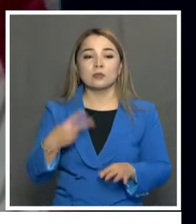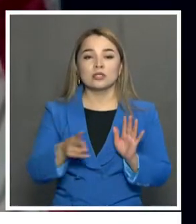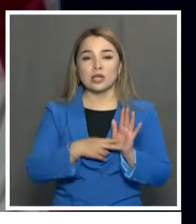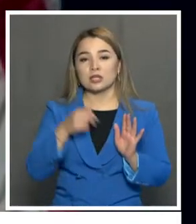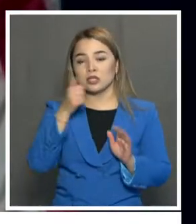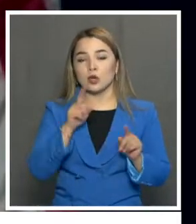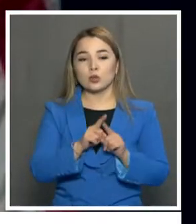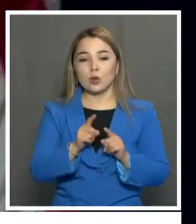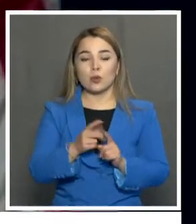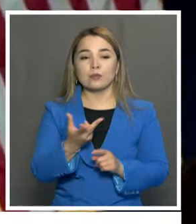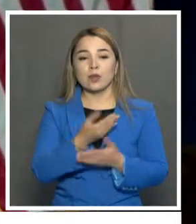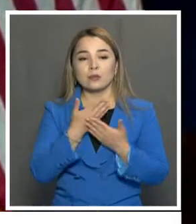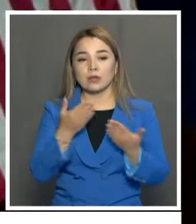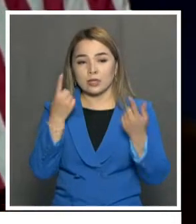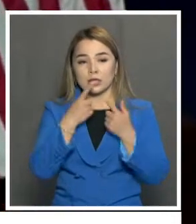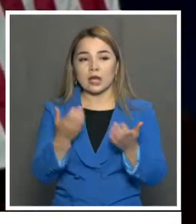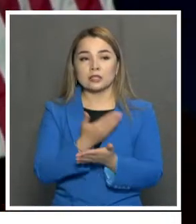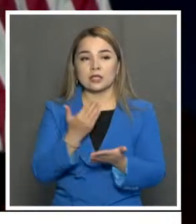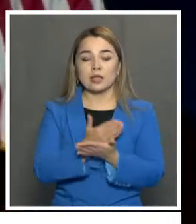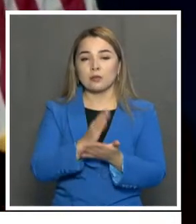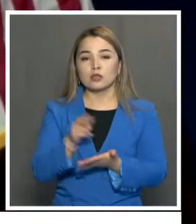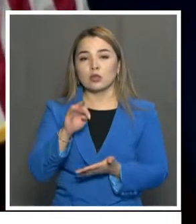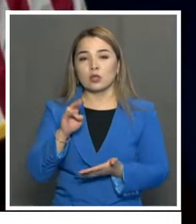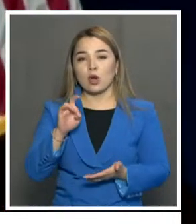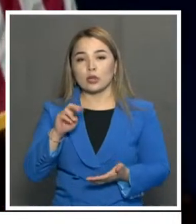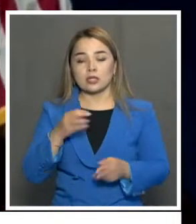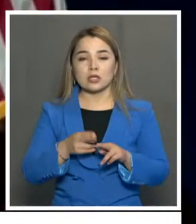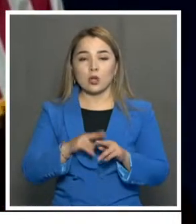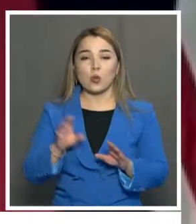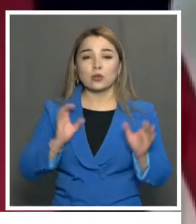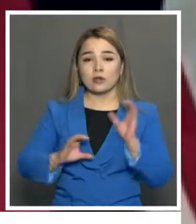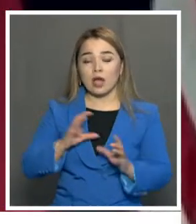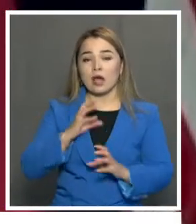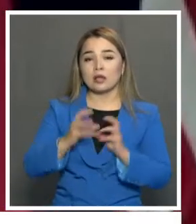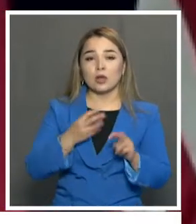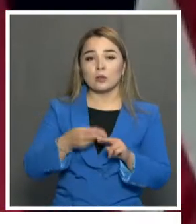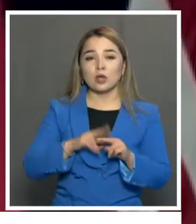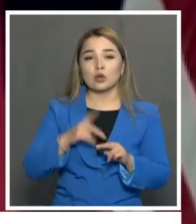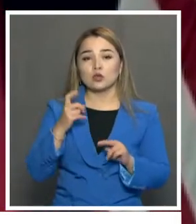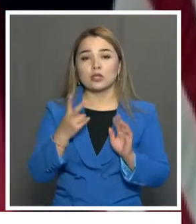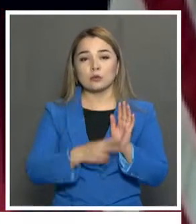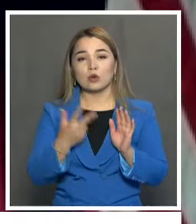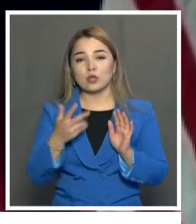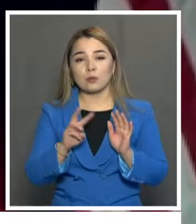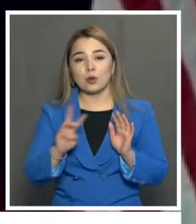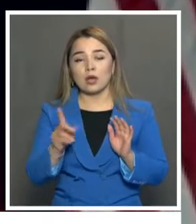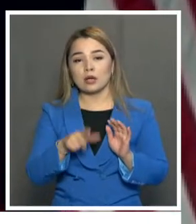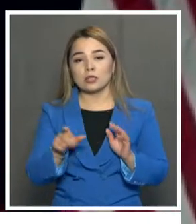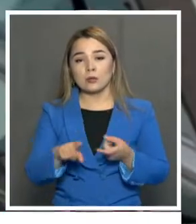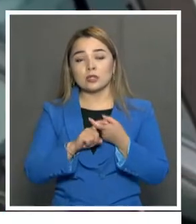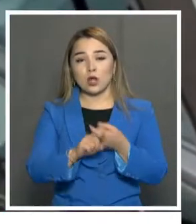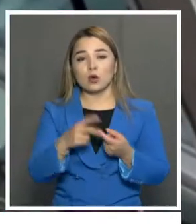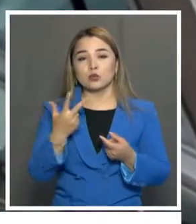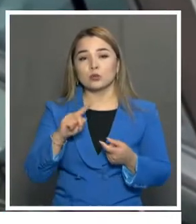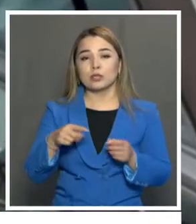вакциналау туралы өтініш жасамақ. Ақштағы Джонс Хопкинс университетінің мәліметіне қарағанда әлемде коронавирусты 173 миллиондай адам жұқтырып,